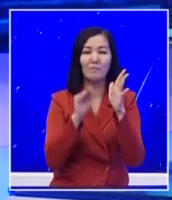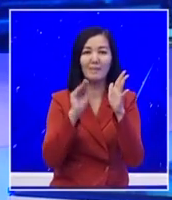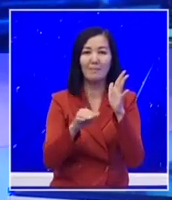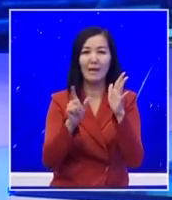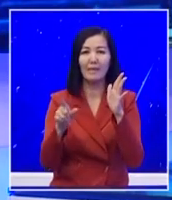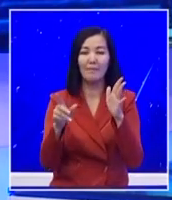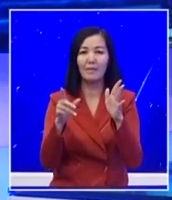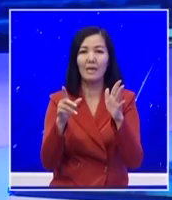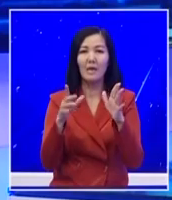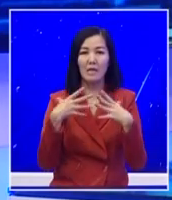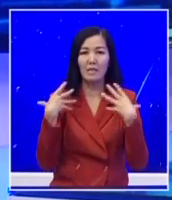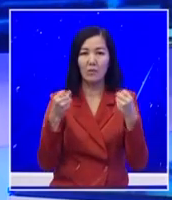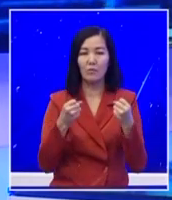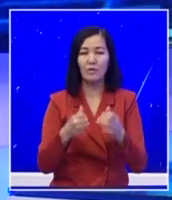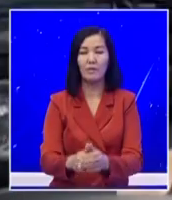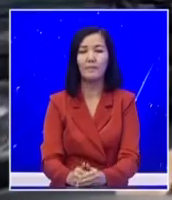Әлем жаңалықтары келесі топтамада.